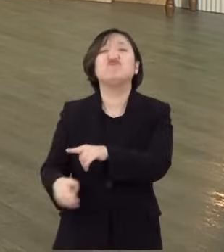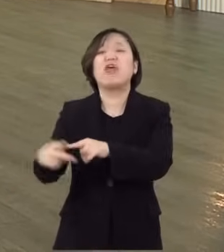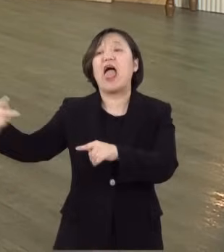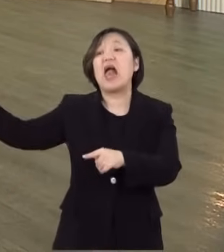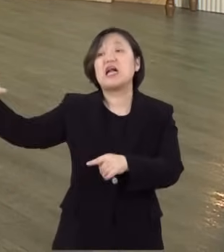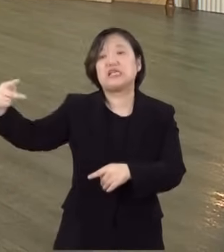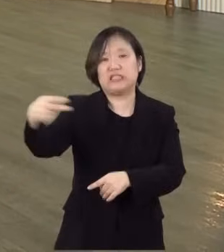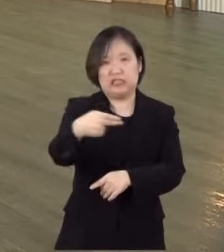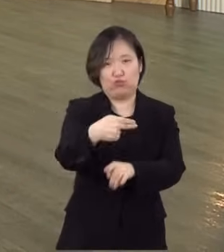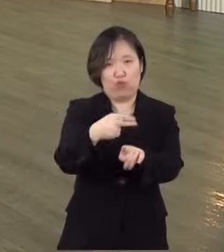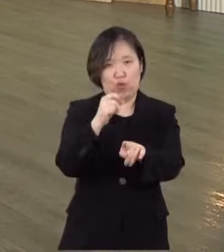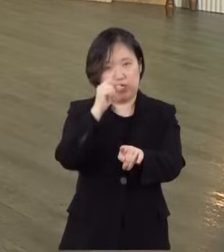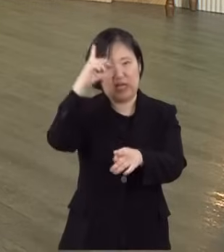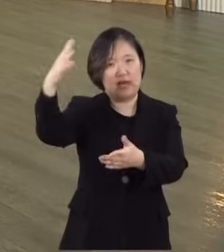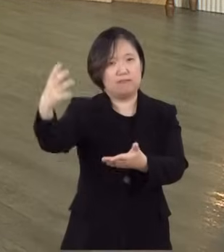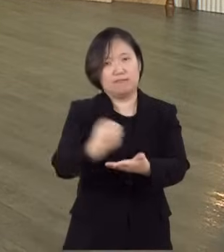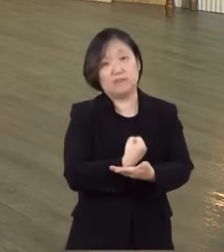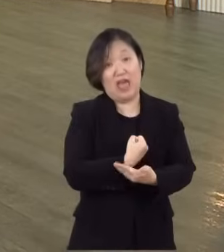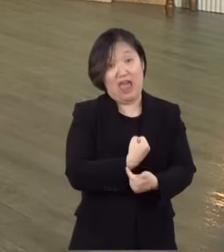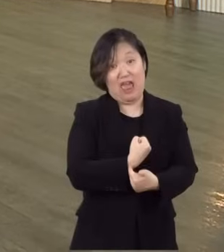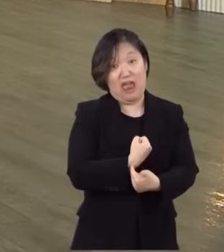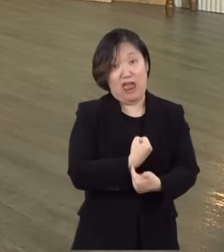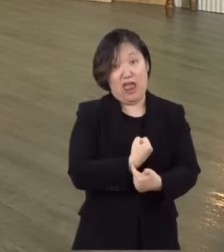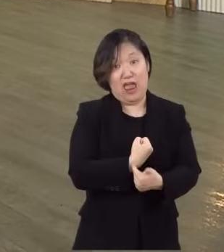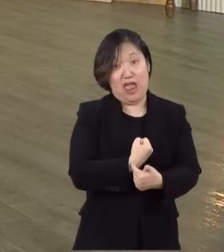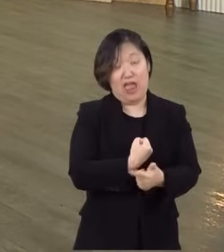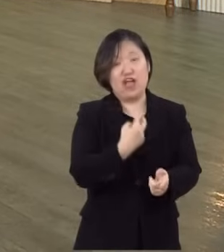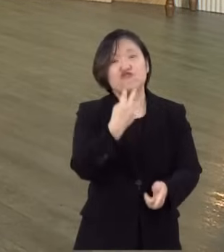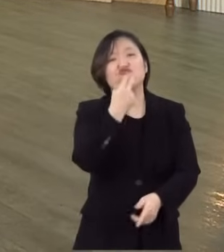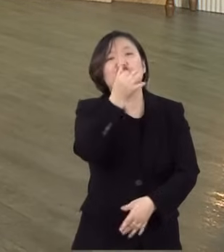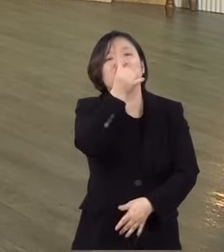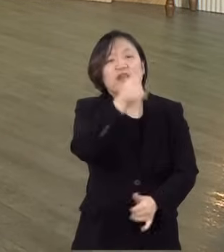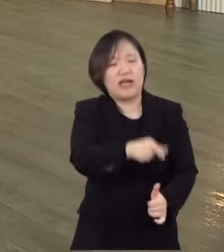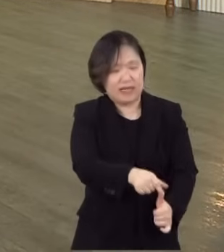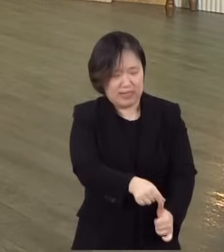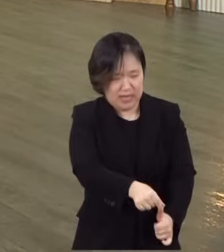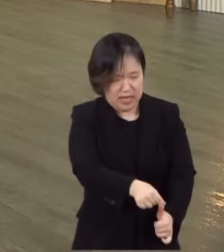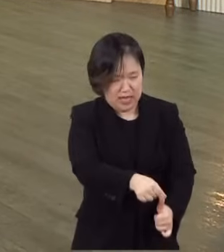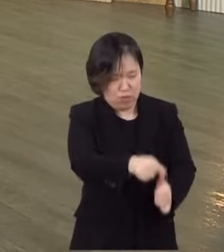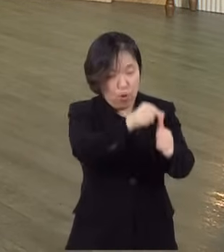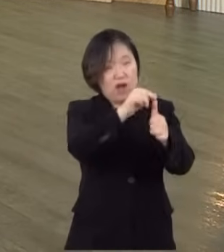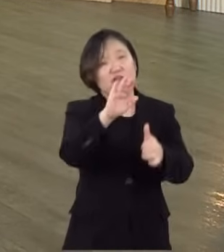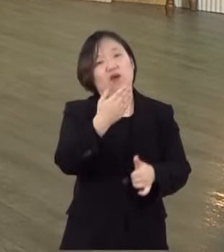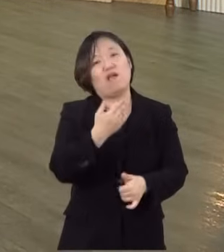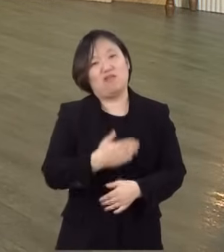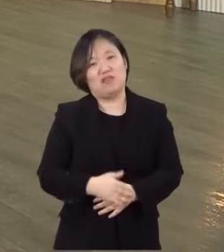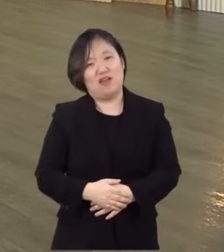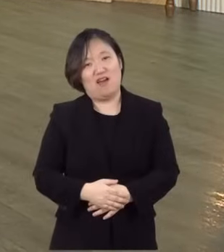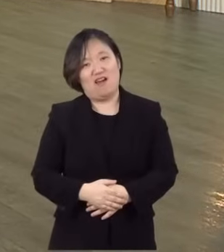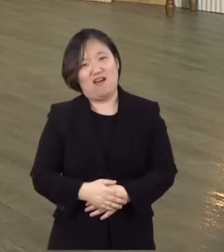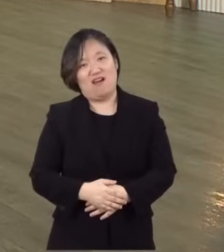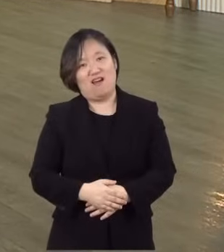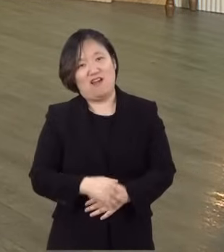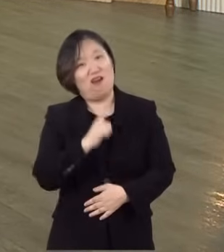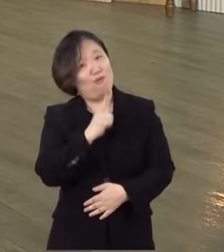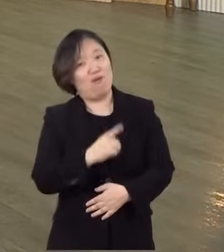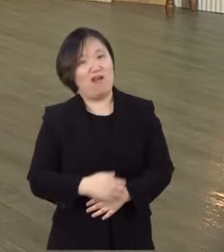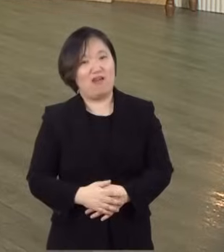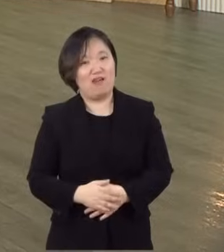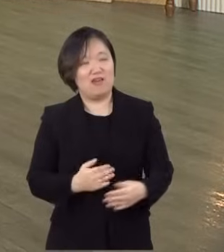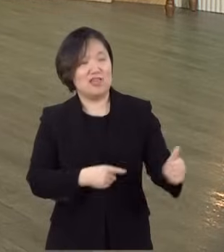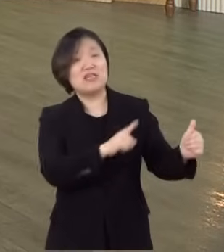벗어난 바른 깨달음을 얻어 널리 중생을 도하게 될